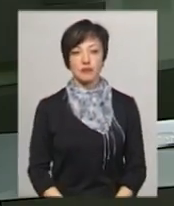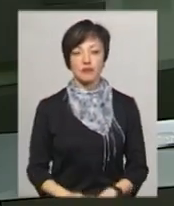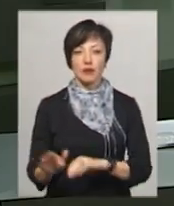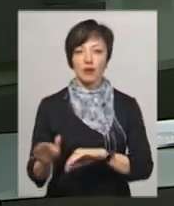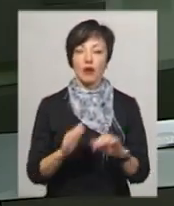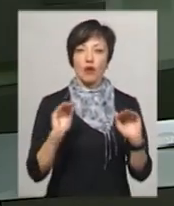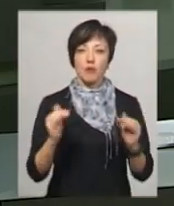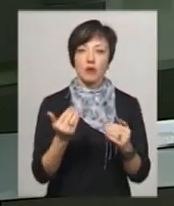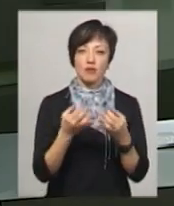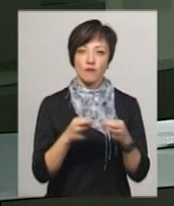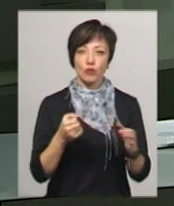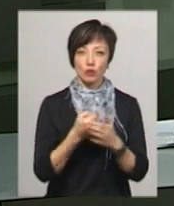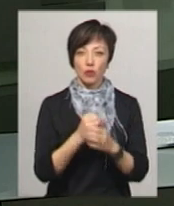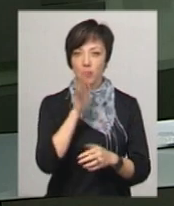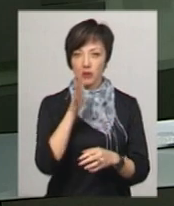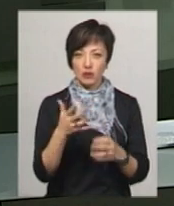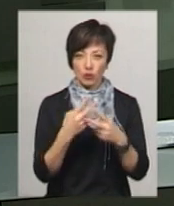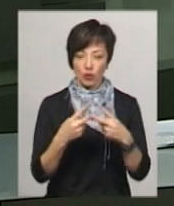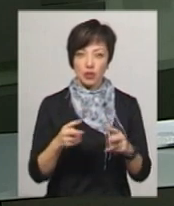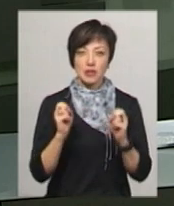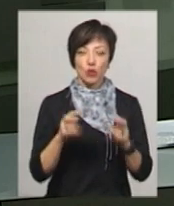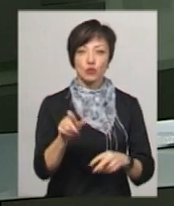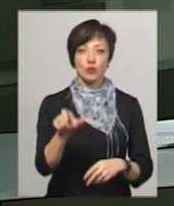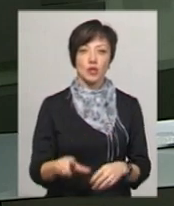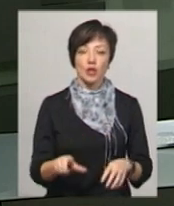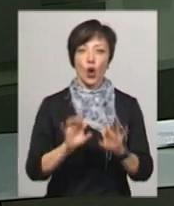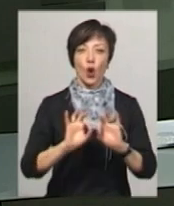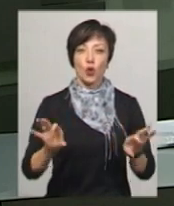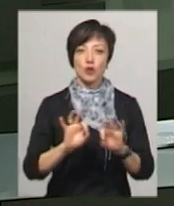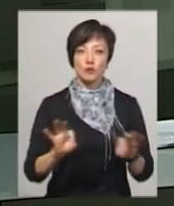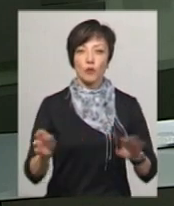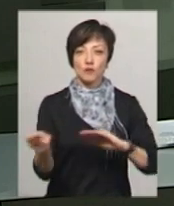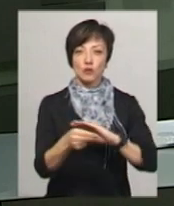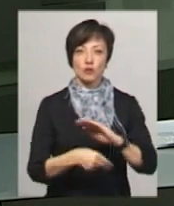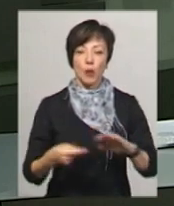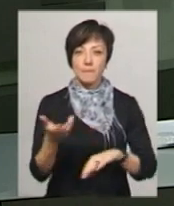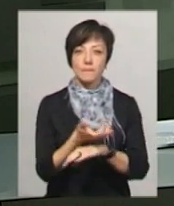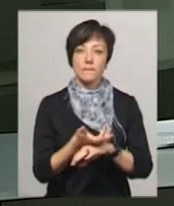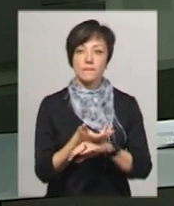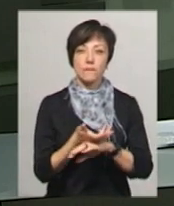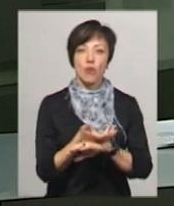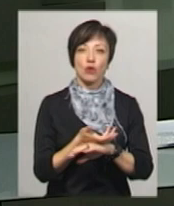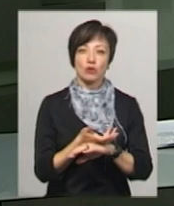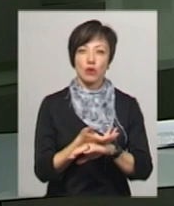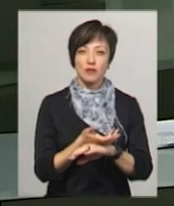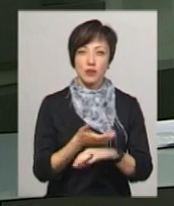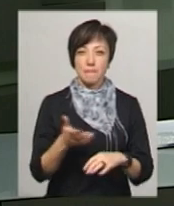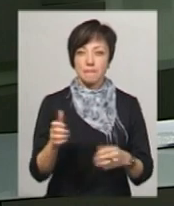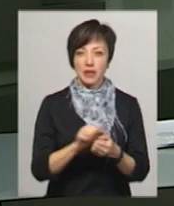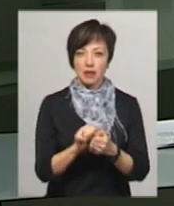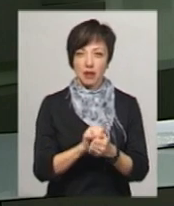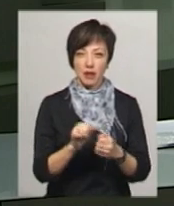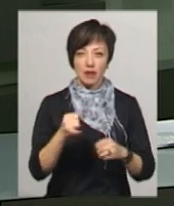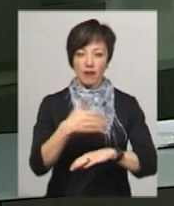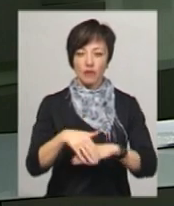Обмеження волі строком до 5 років загрожує людині, яка розповсюджувала порнографічні матеріали на відеоборді, який знаходиться на